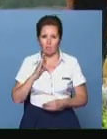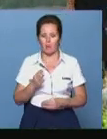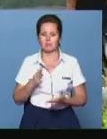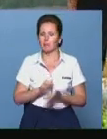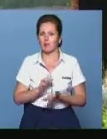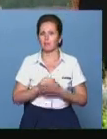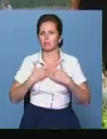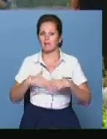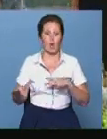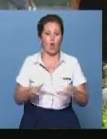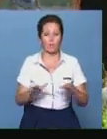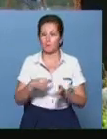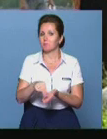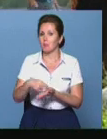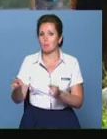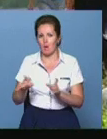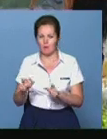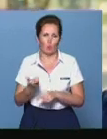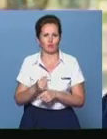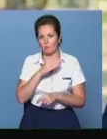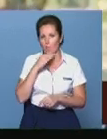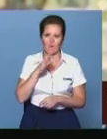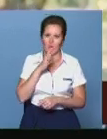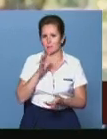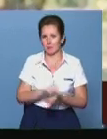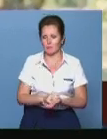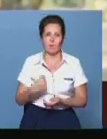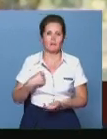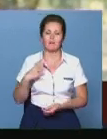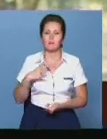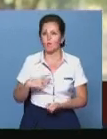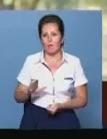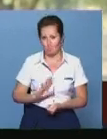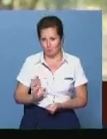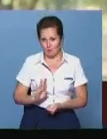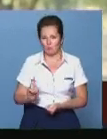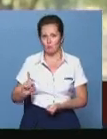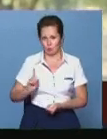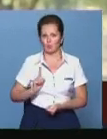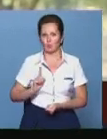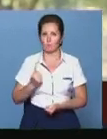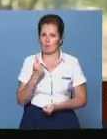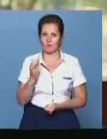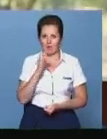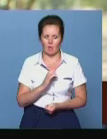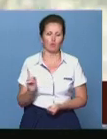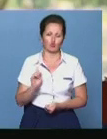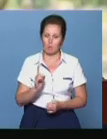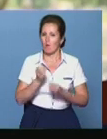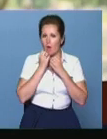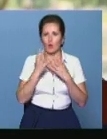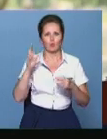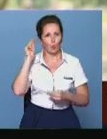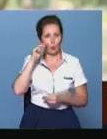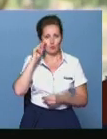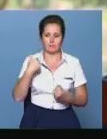хлопоты. Походы по магазинам отнимают много времени. Я с нетерпением жду 1 сентября, чтобы хорошо учиться. Мы сейчас